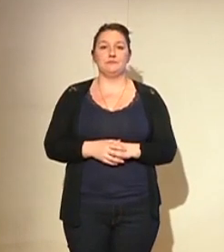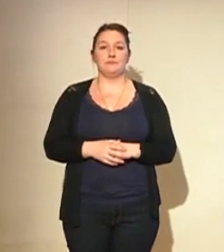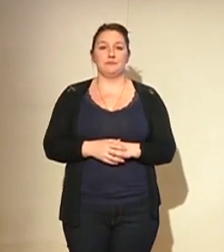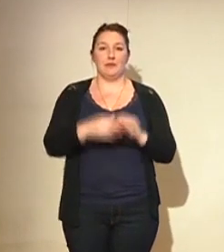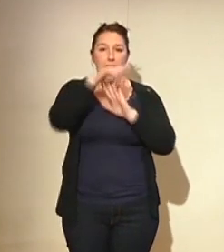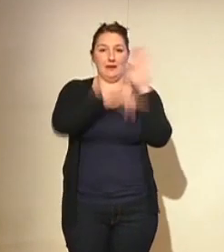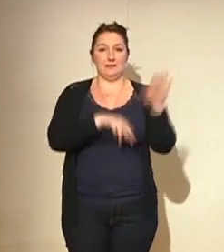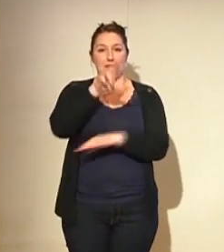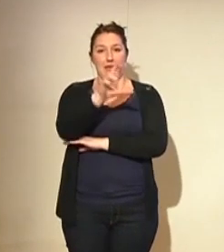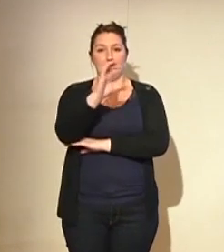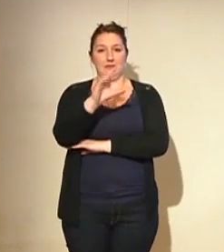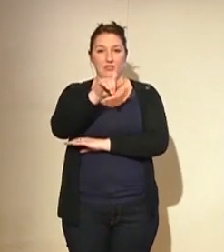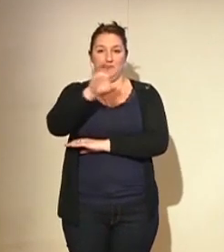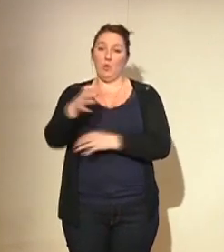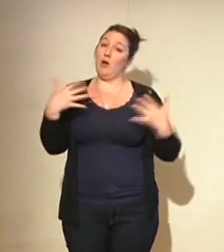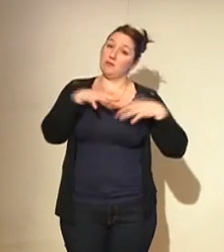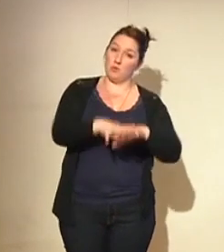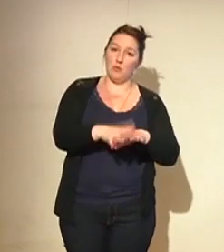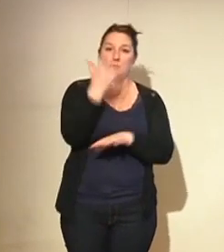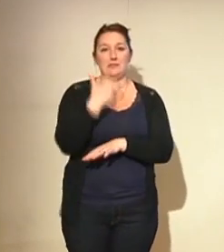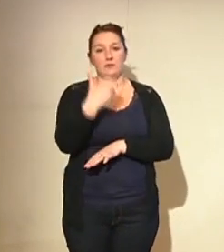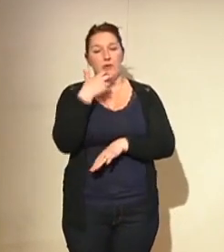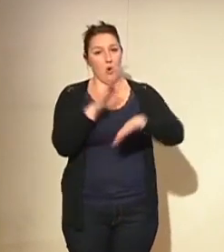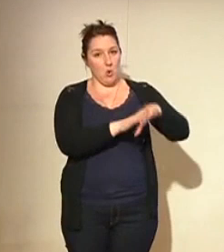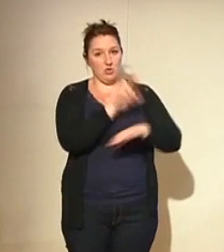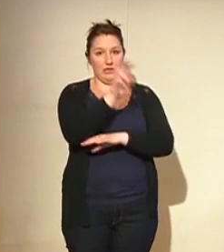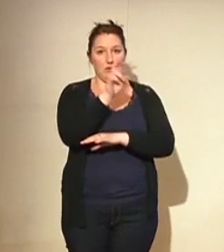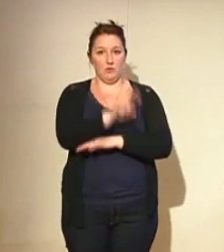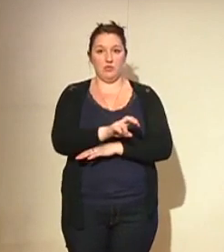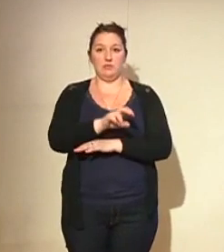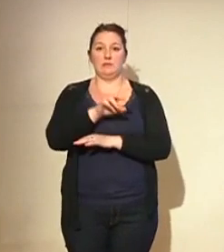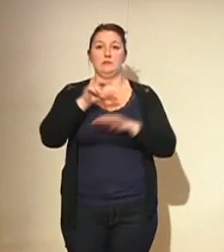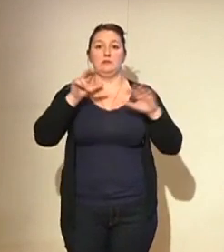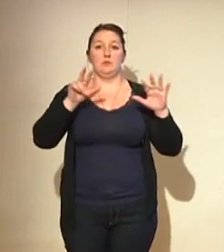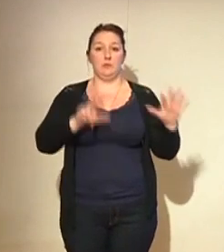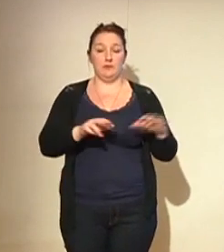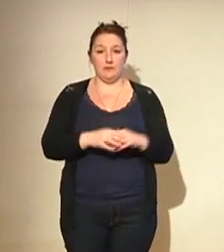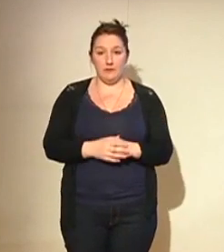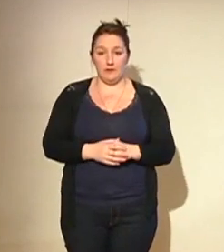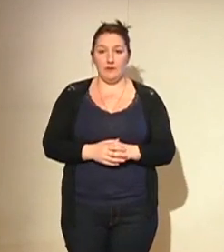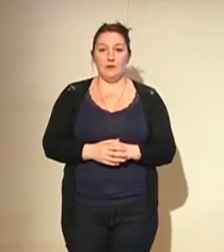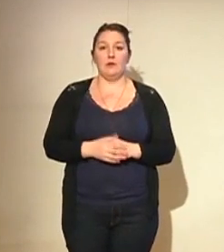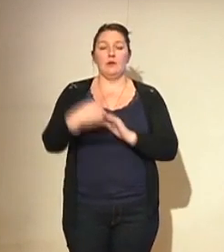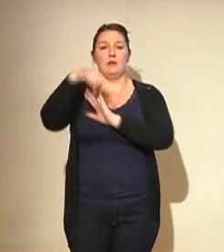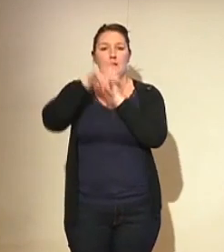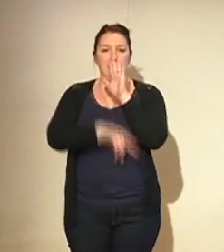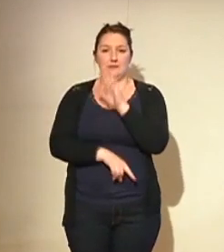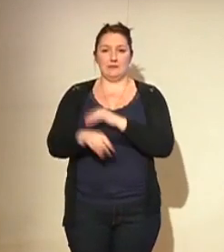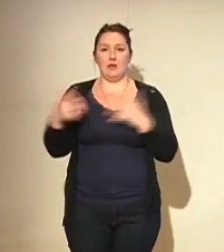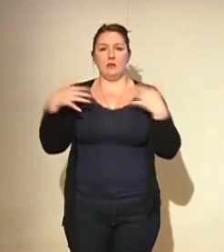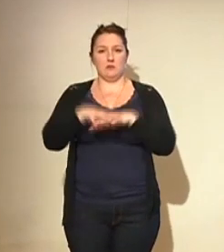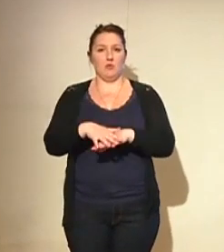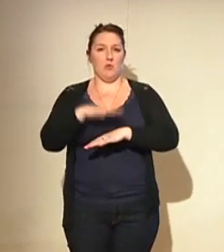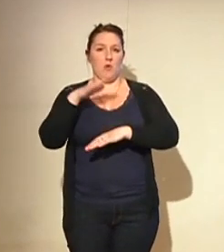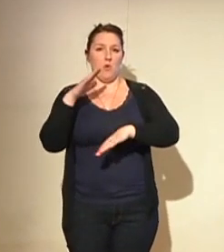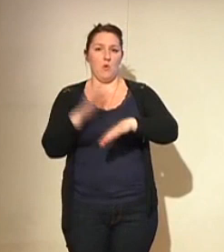liste rcge rassemblement citoyen des la gauche et des écologistes z0ro pour une liste rassemblement de